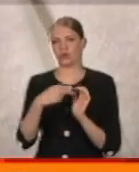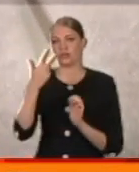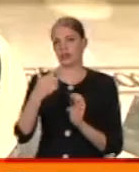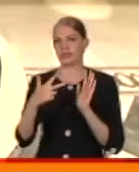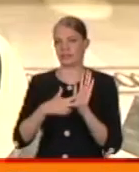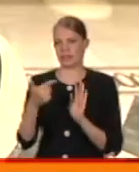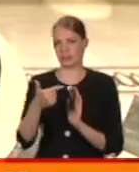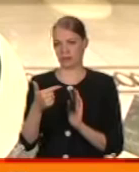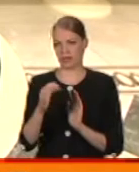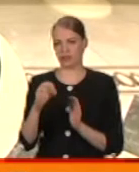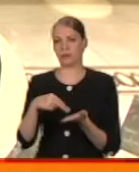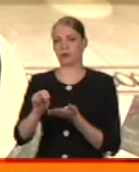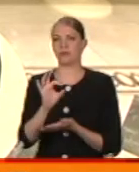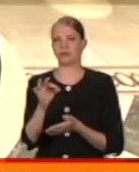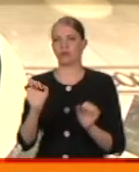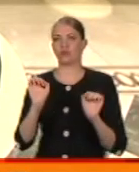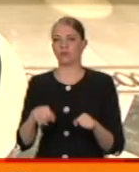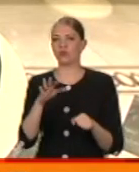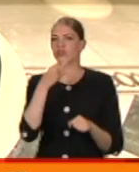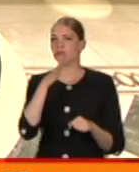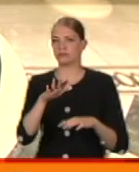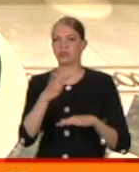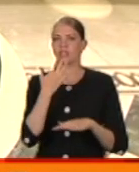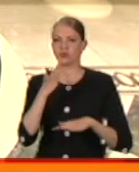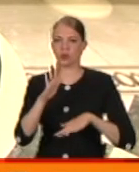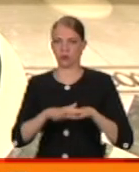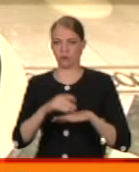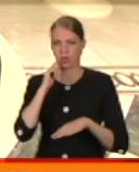38 гривень. Придбати монети можна у відділенні Національного банку України.